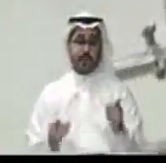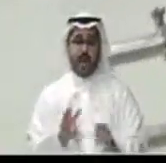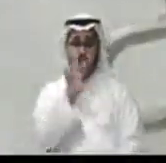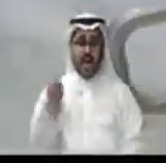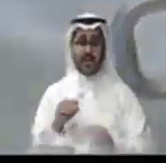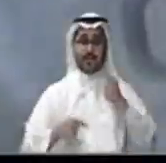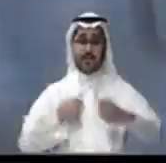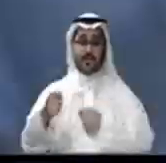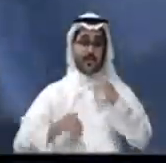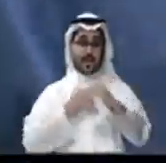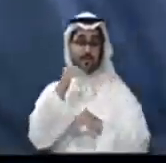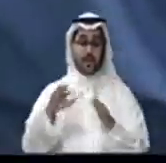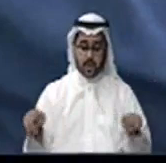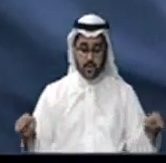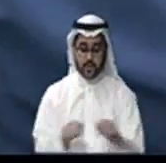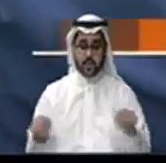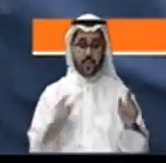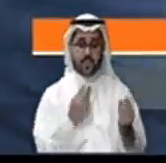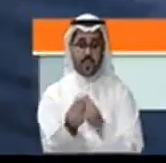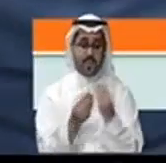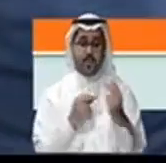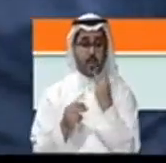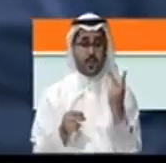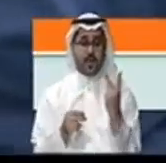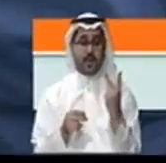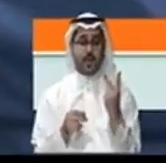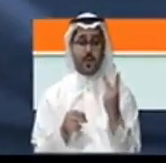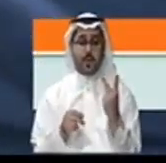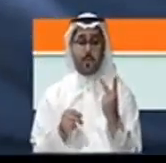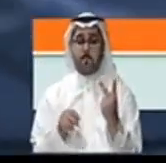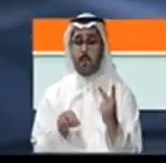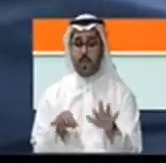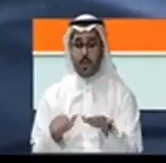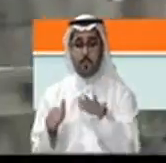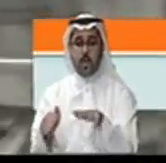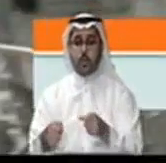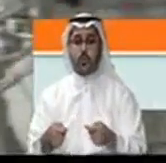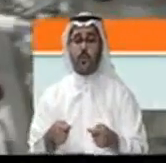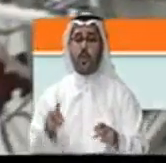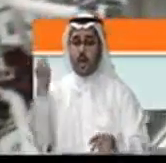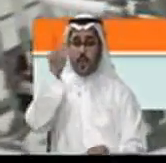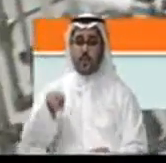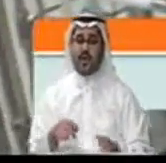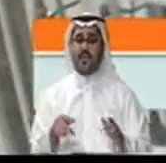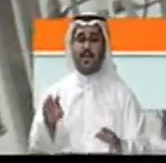هيئة الاستثمار توقع مذكرة تفاهم بقيمة 200 مليون دولار لتوطين الصناعات الكيميائية.